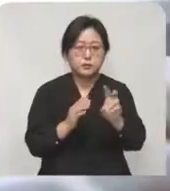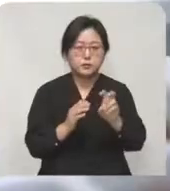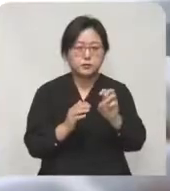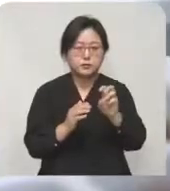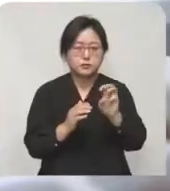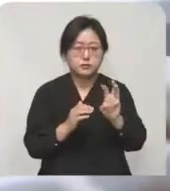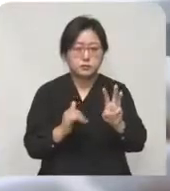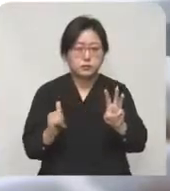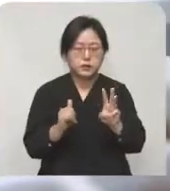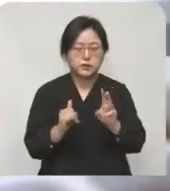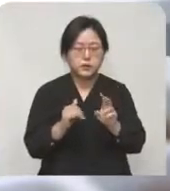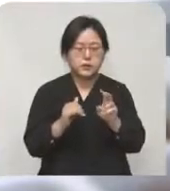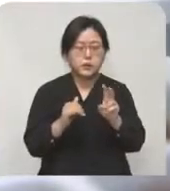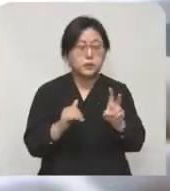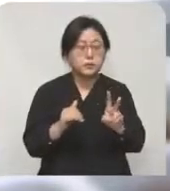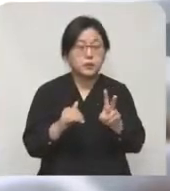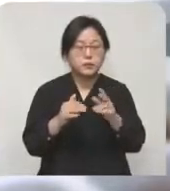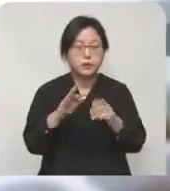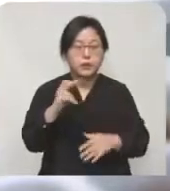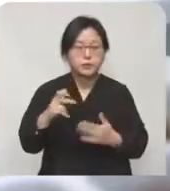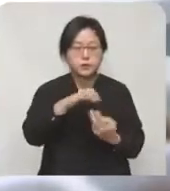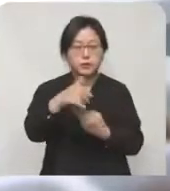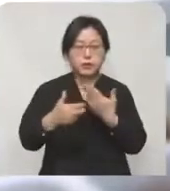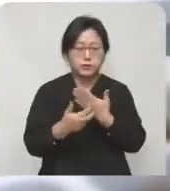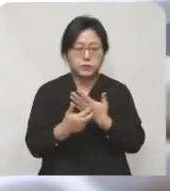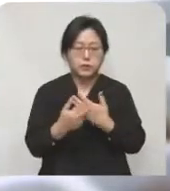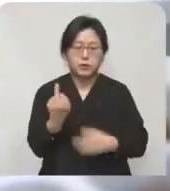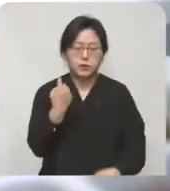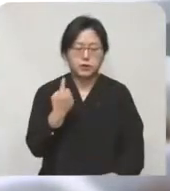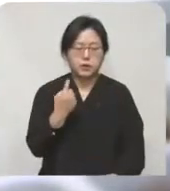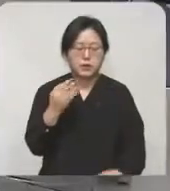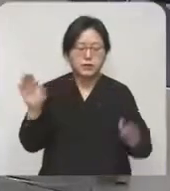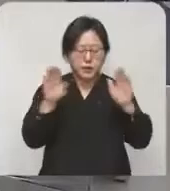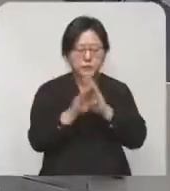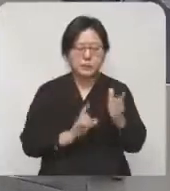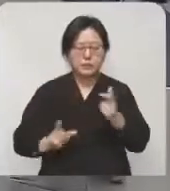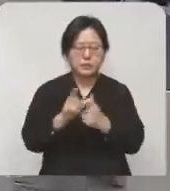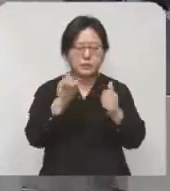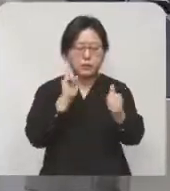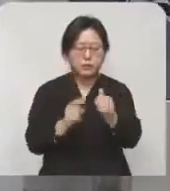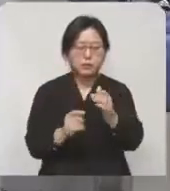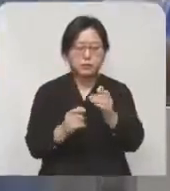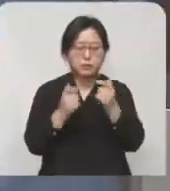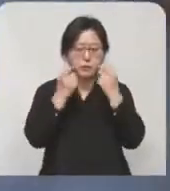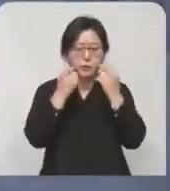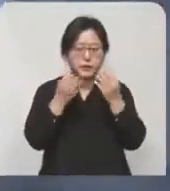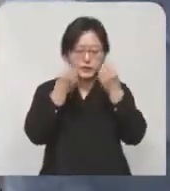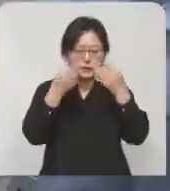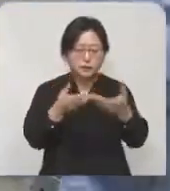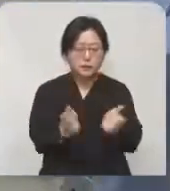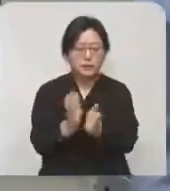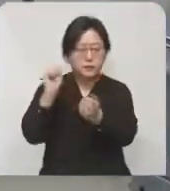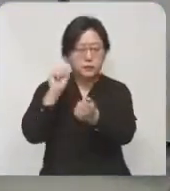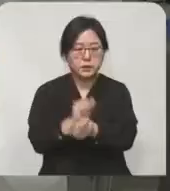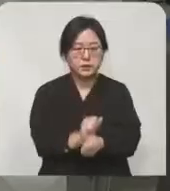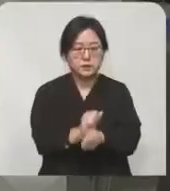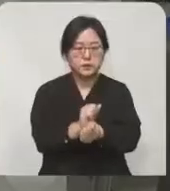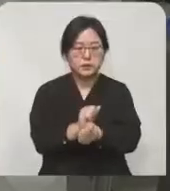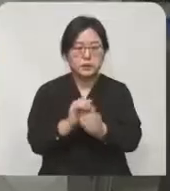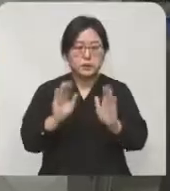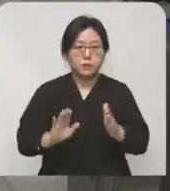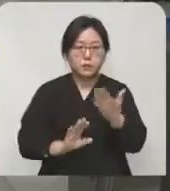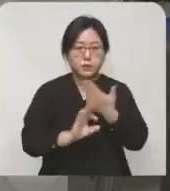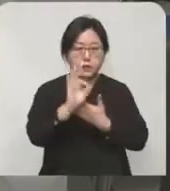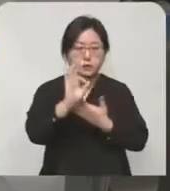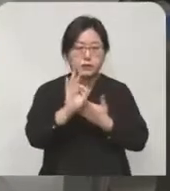은 광산구 애한 요양원 관련 인데요 어제 검사결과 방사에 추가로 확진 자가 확인된 새로운 집단과 면 사례입니다 오늘